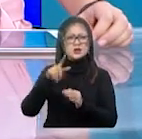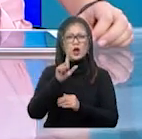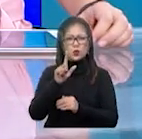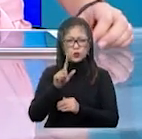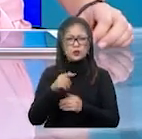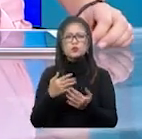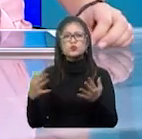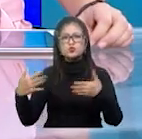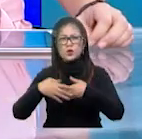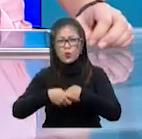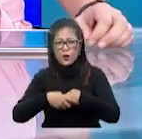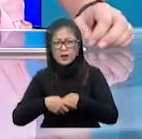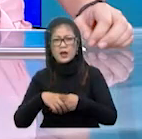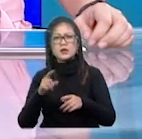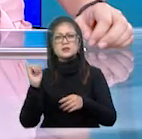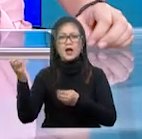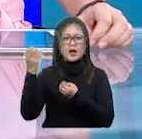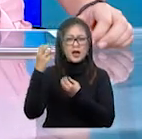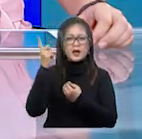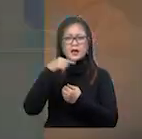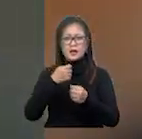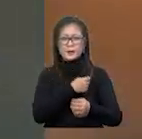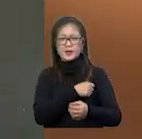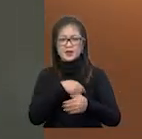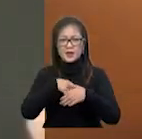bermusyawarah sesuai arahan Menteri Dalam Negeri.